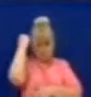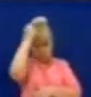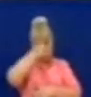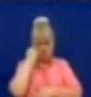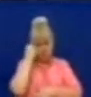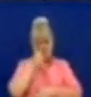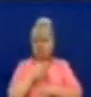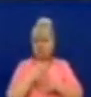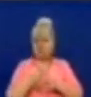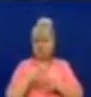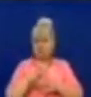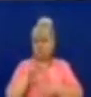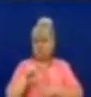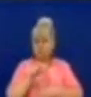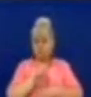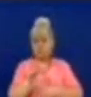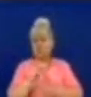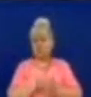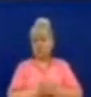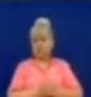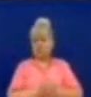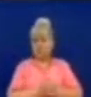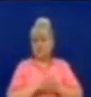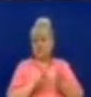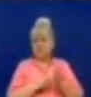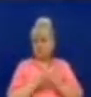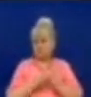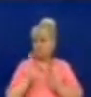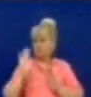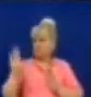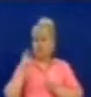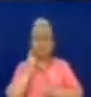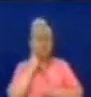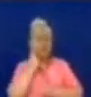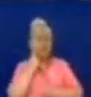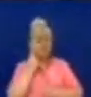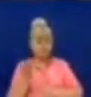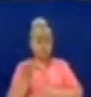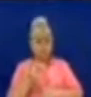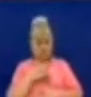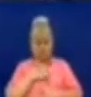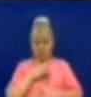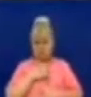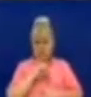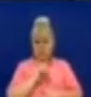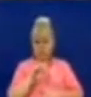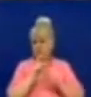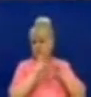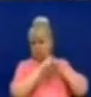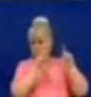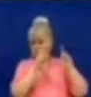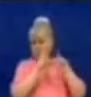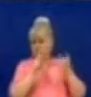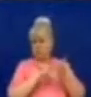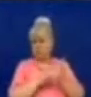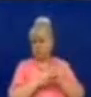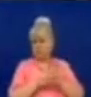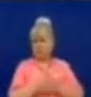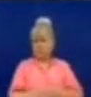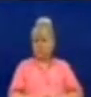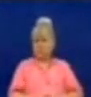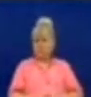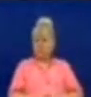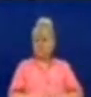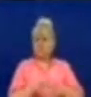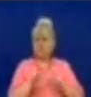mjaftueshëm apo jo. Për shkak se ky është problem që e kanë bankat, jo është problem që e kemi ne si institucione politike. Po ashtu